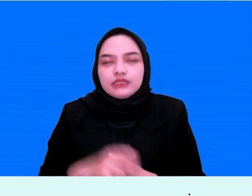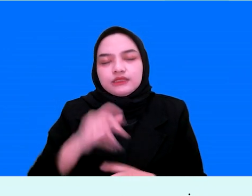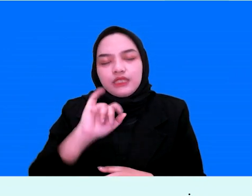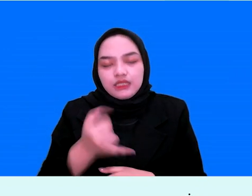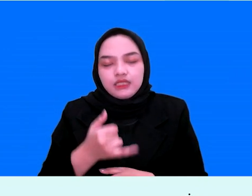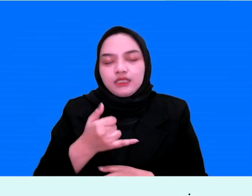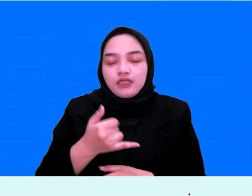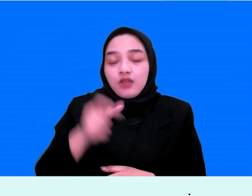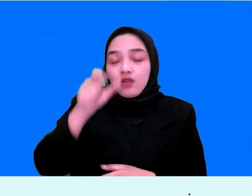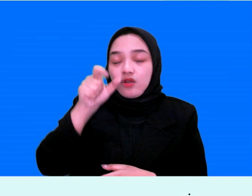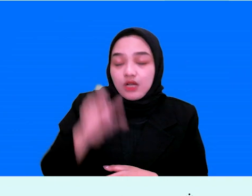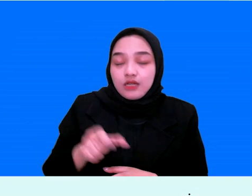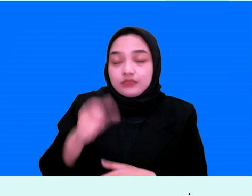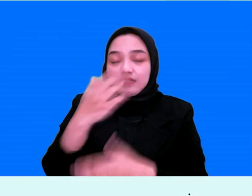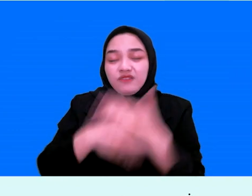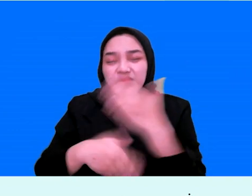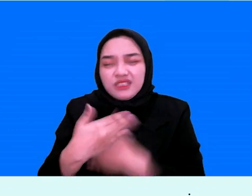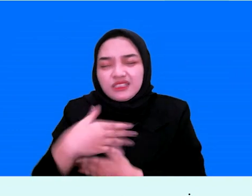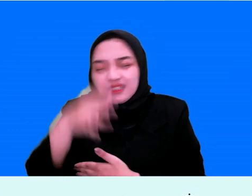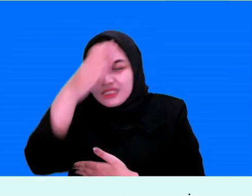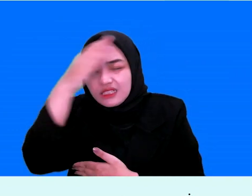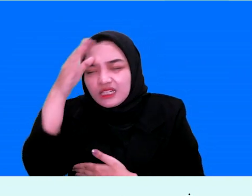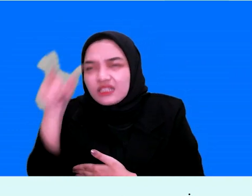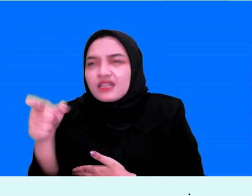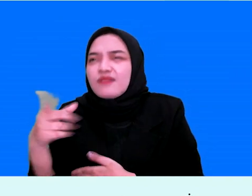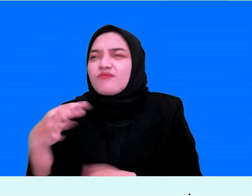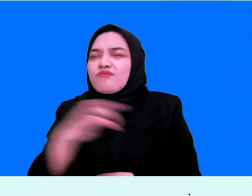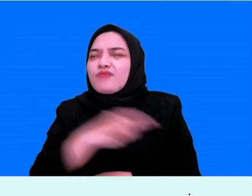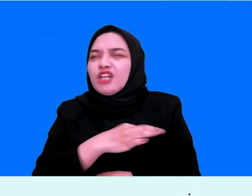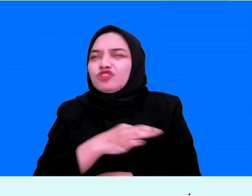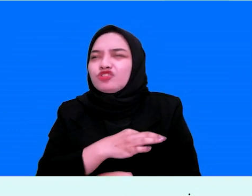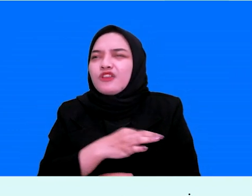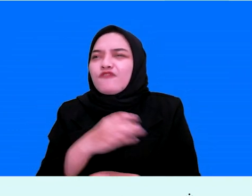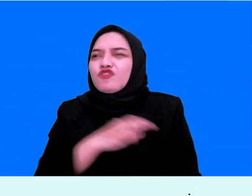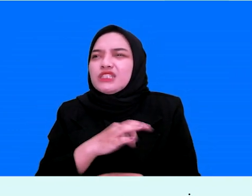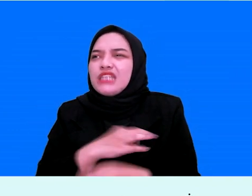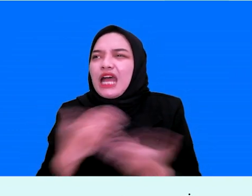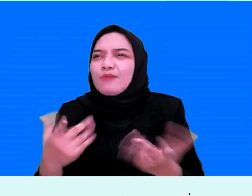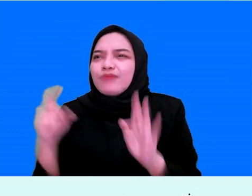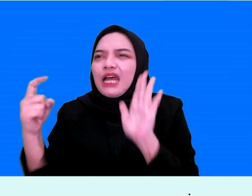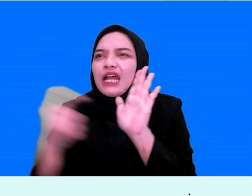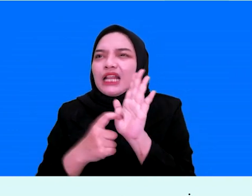eh, pengguna atau responden difabel tidak mengetahui button itu fungsi untuk apa.